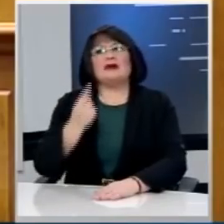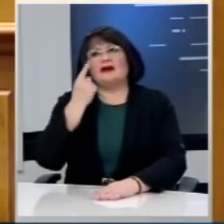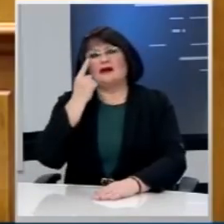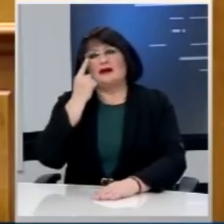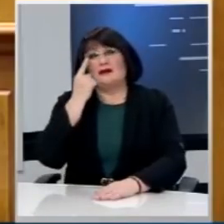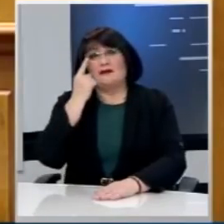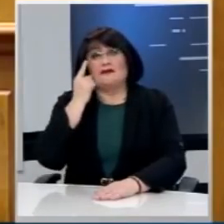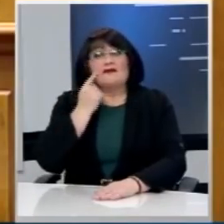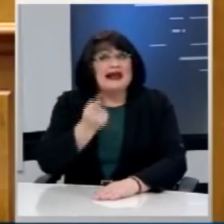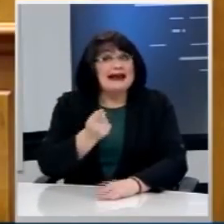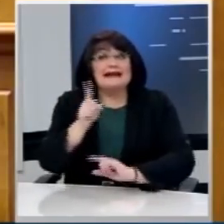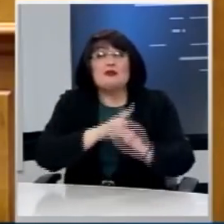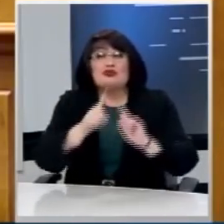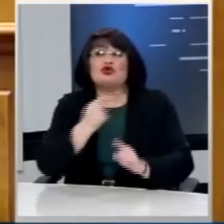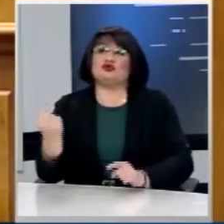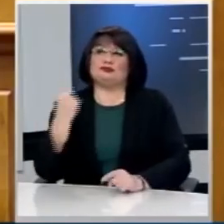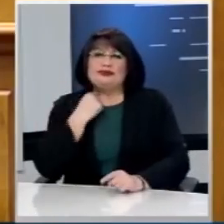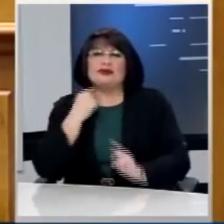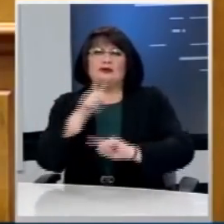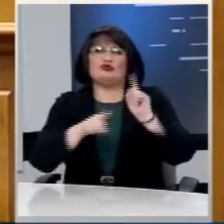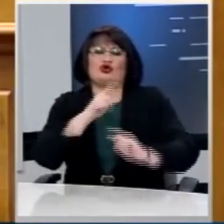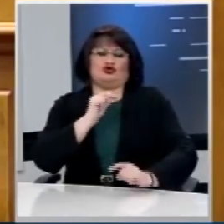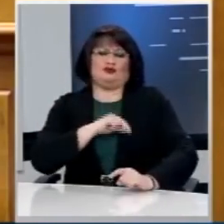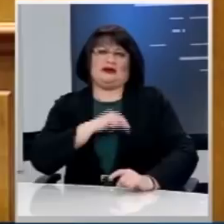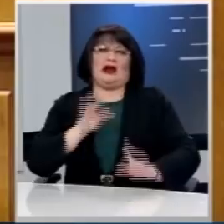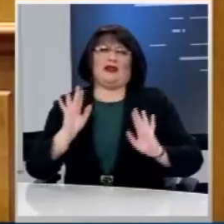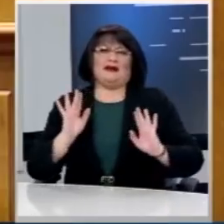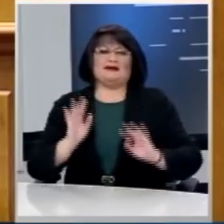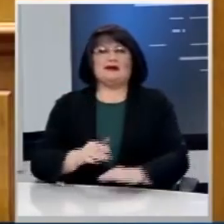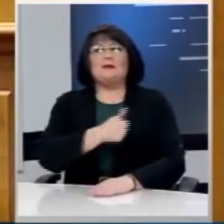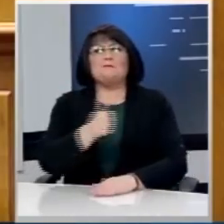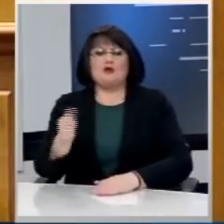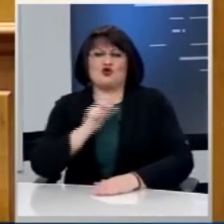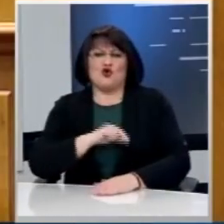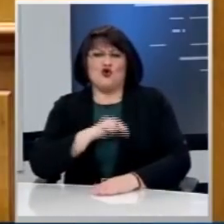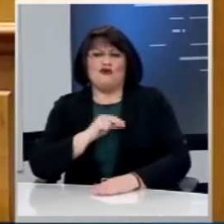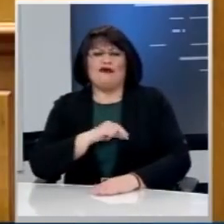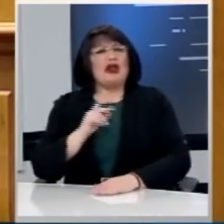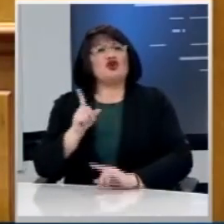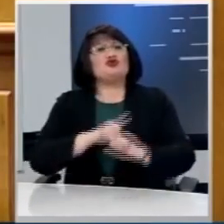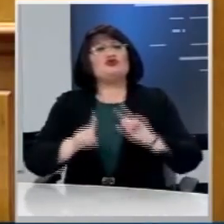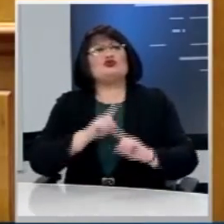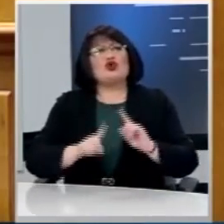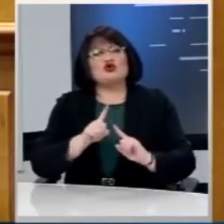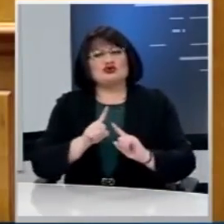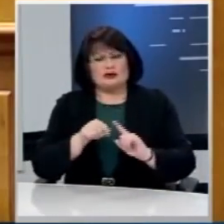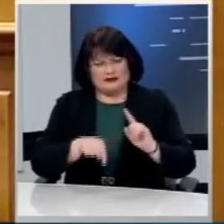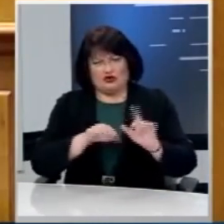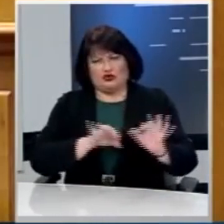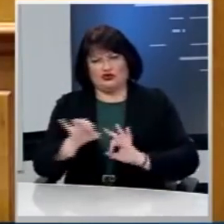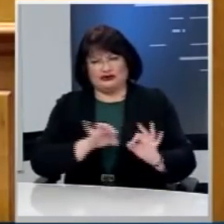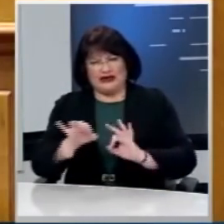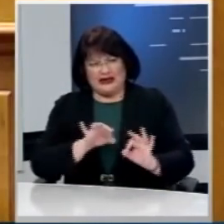ποιος χάνει και ποιος κερδίζει από την υλοποίησή της. Μοναδική ωφελημένη, παραδείγματος χάρη, από το σχέδιο